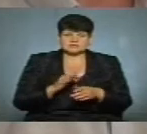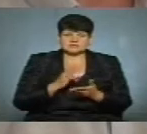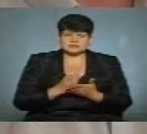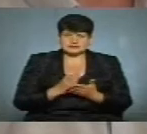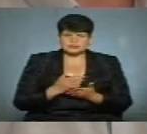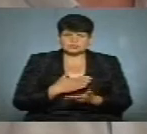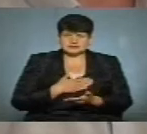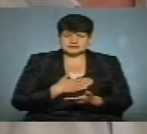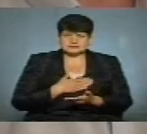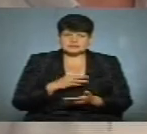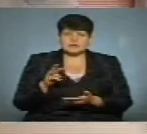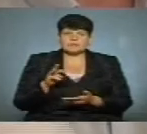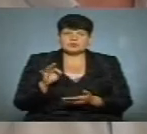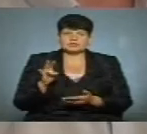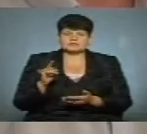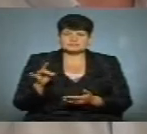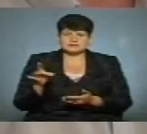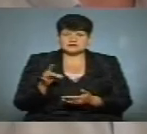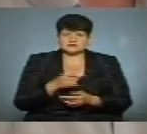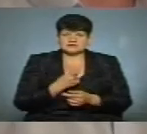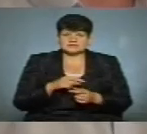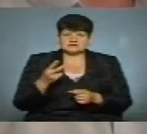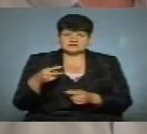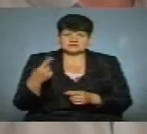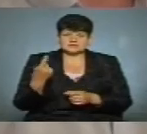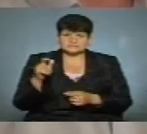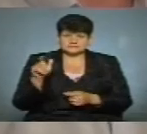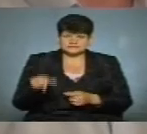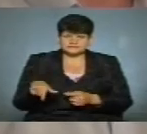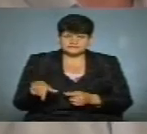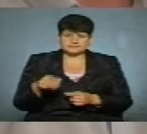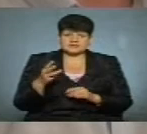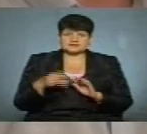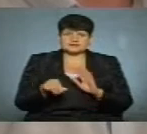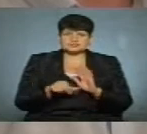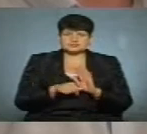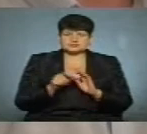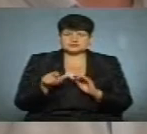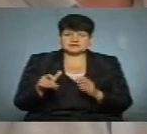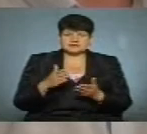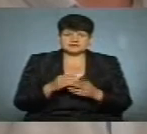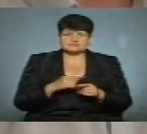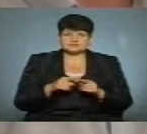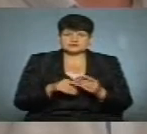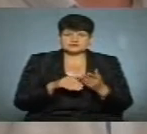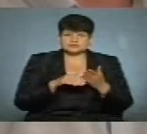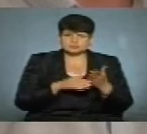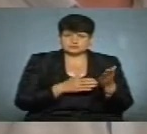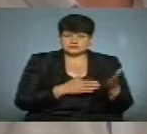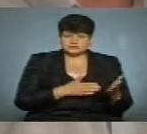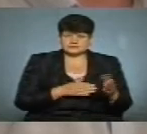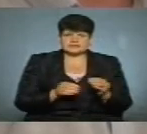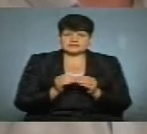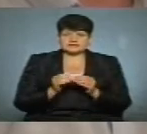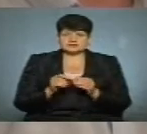в Монастирській районній лікарні, 21 особа. У нас 36 осіб знаходяться в лікарні швидкої допомоги,